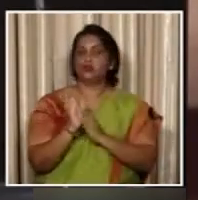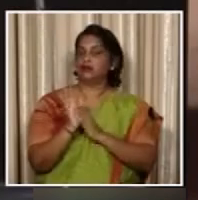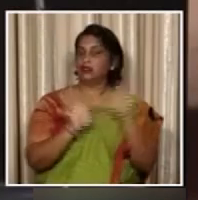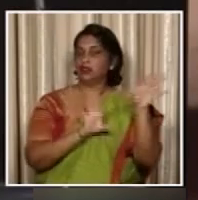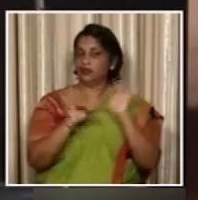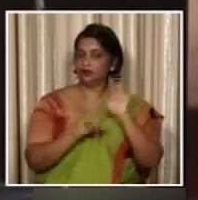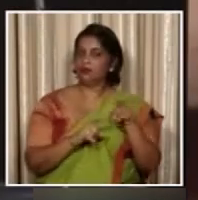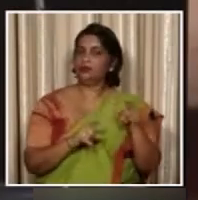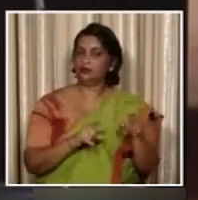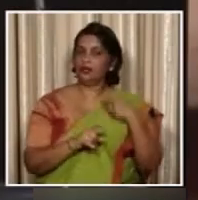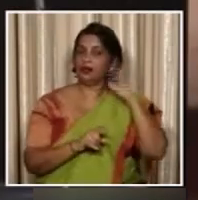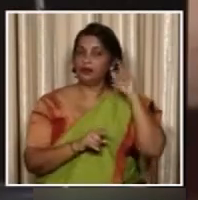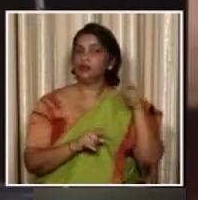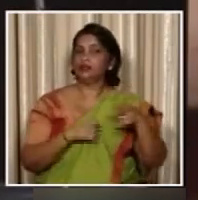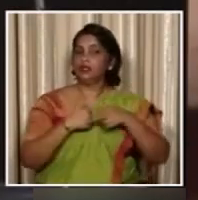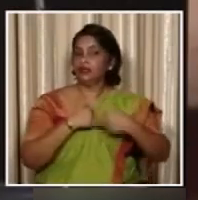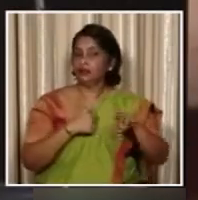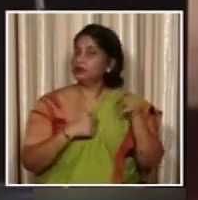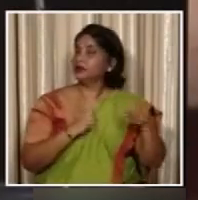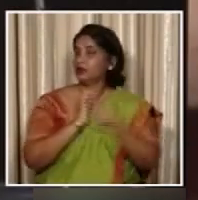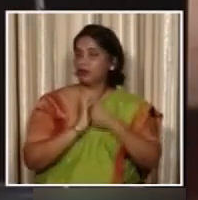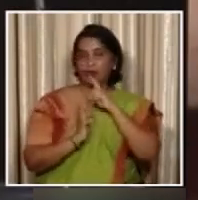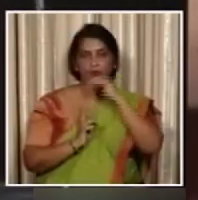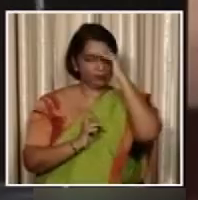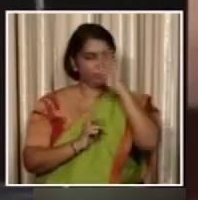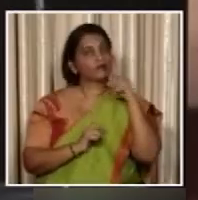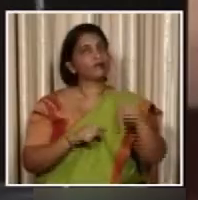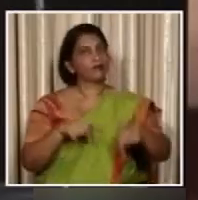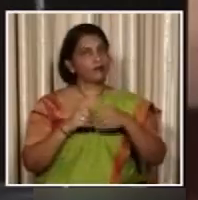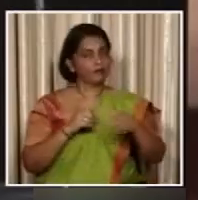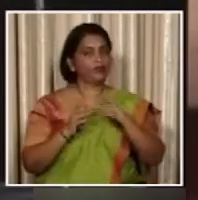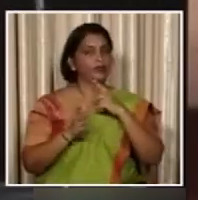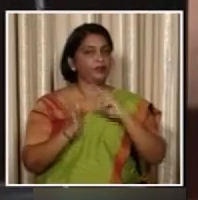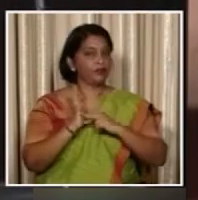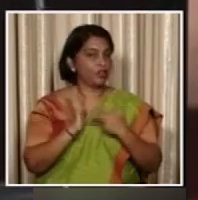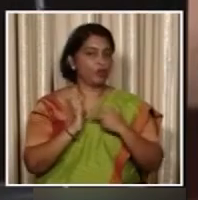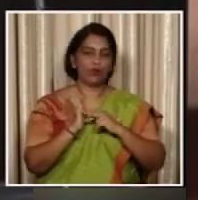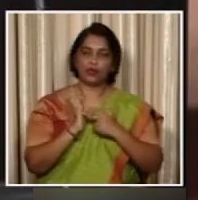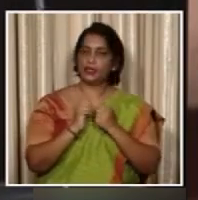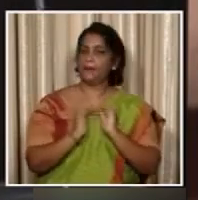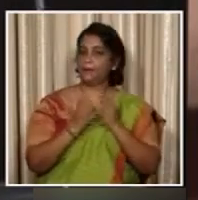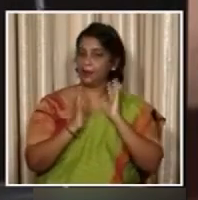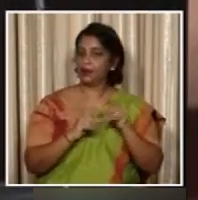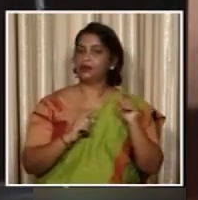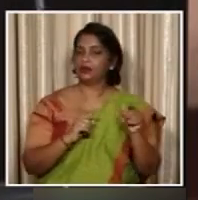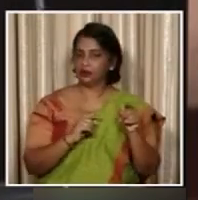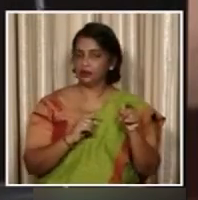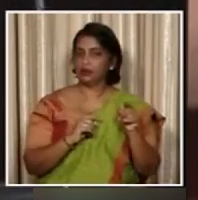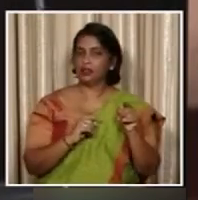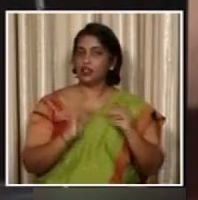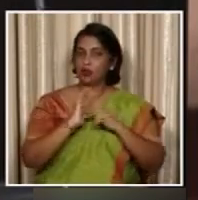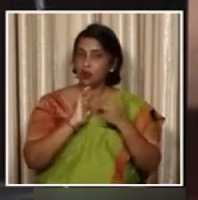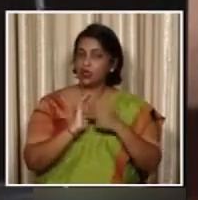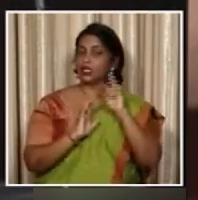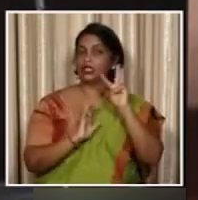කරන්න ඕනේ කියලා කියනවා. විශේෂ මේකට හේතුලා තියෙන ගරු කතා නැකතුමනි දැනට ව්‍යාපෘති පටන් අරන් තියෙනවා